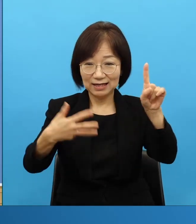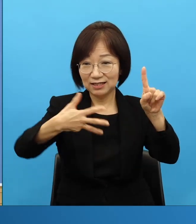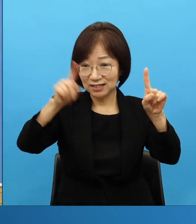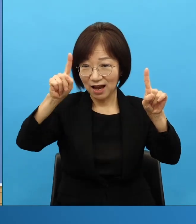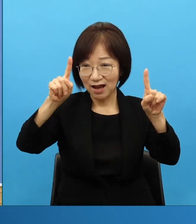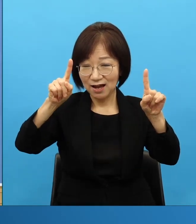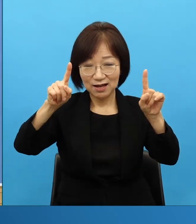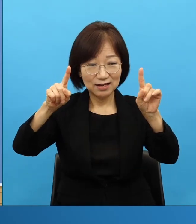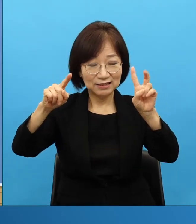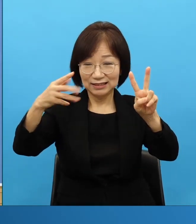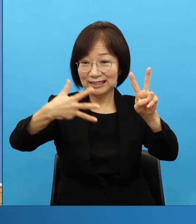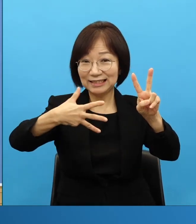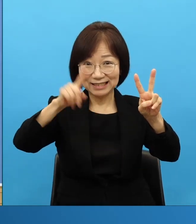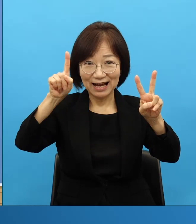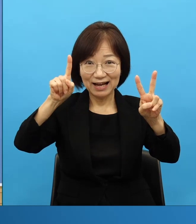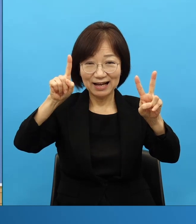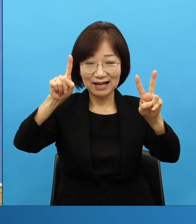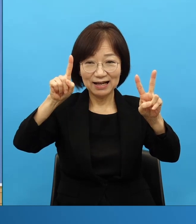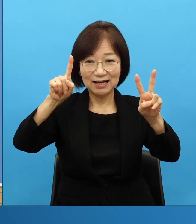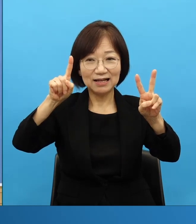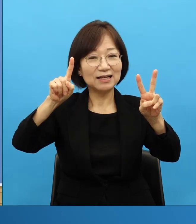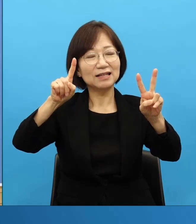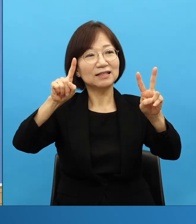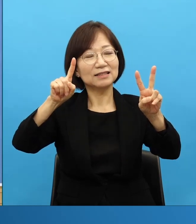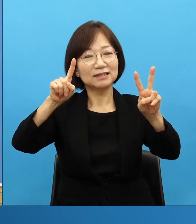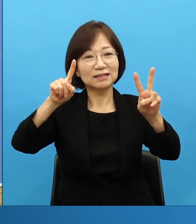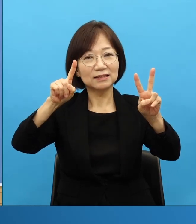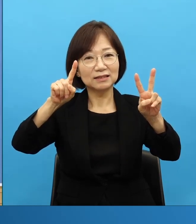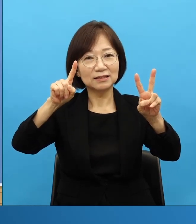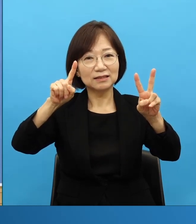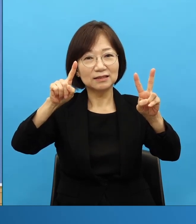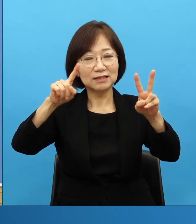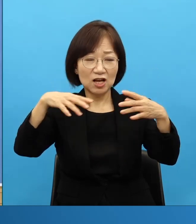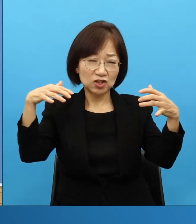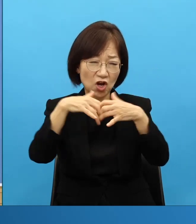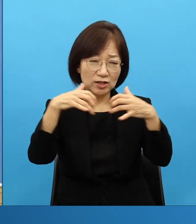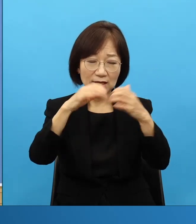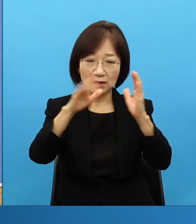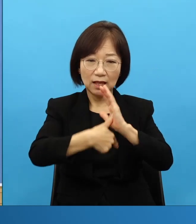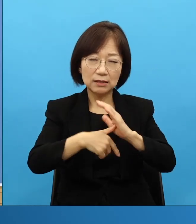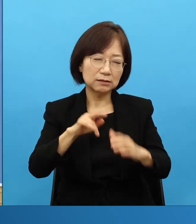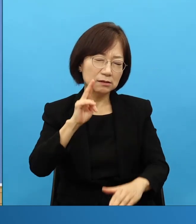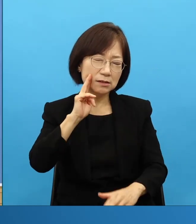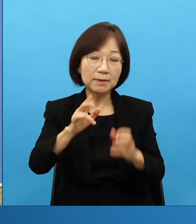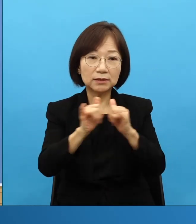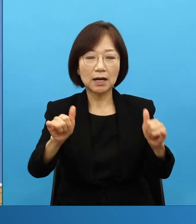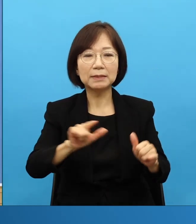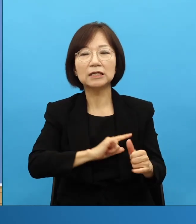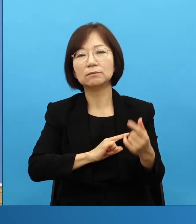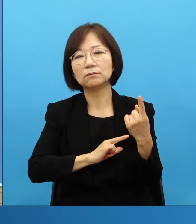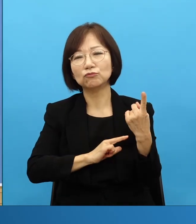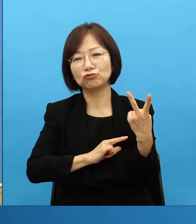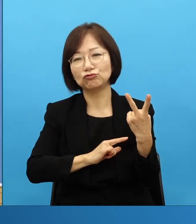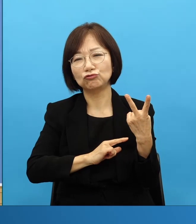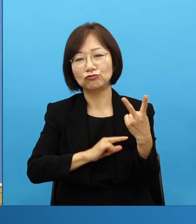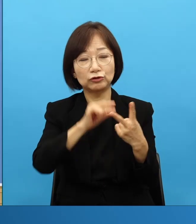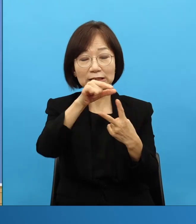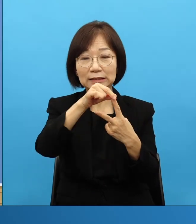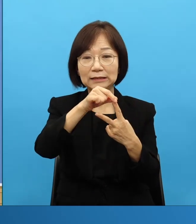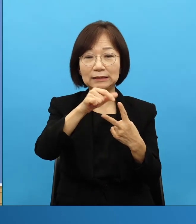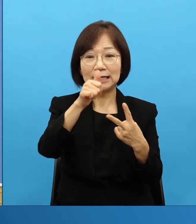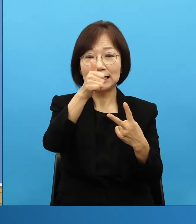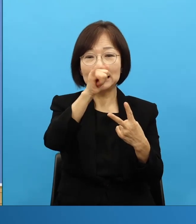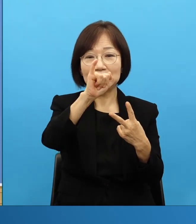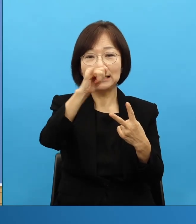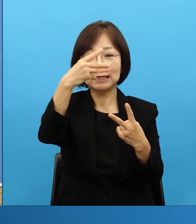2차 대전에서는 가장 문제가 되는 두 인물이 히틀러하고 스탈린 아닙니까? 그렇죠. As you know